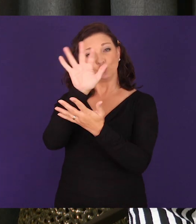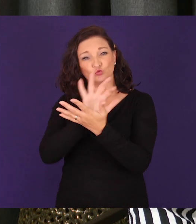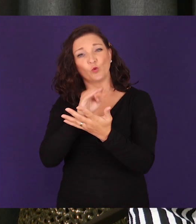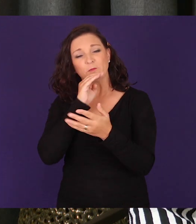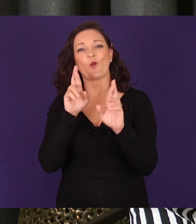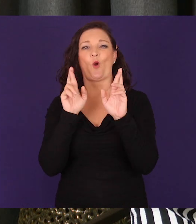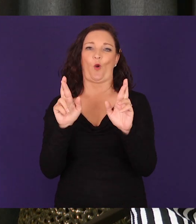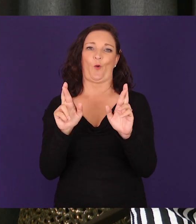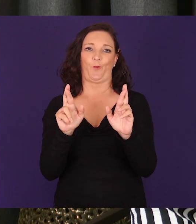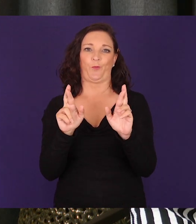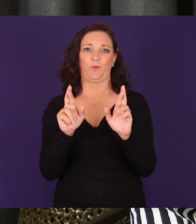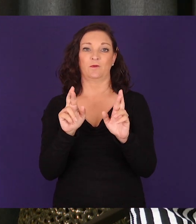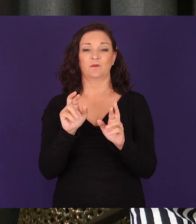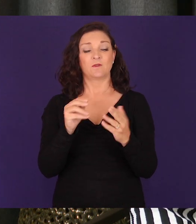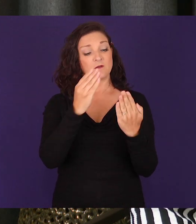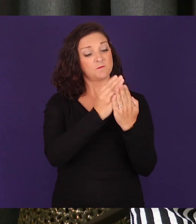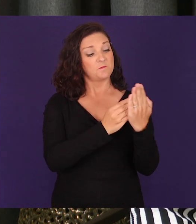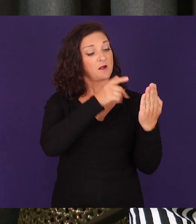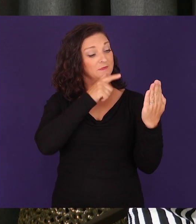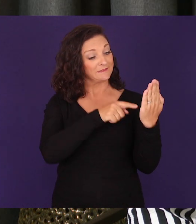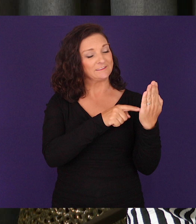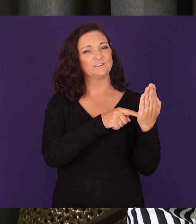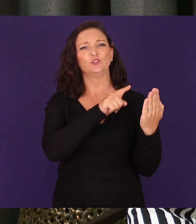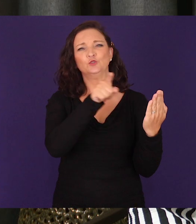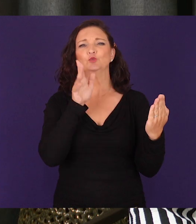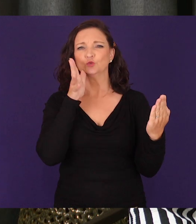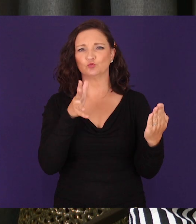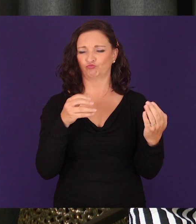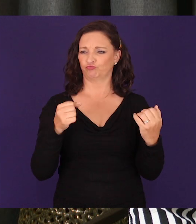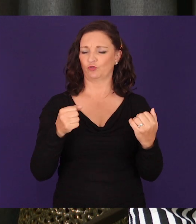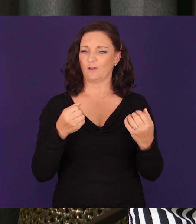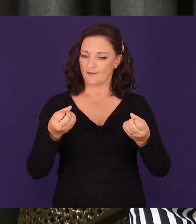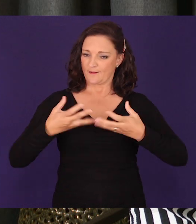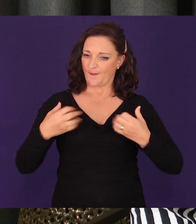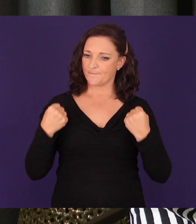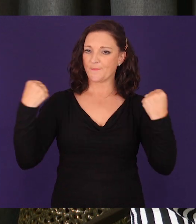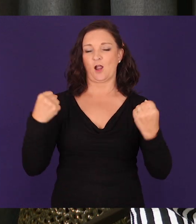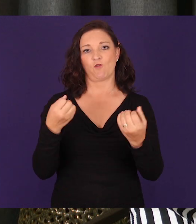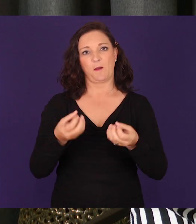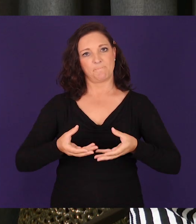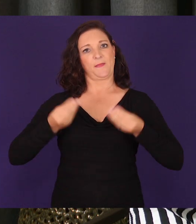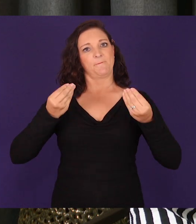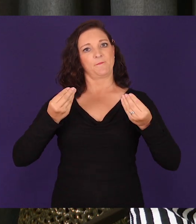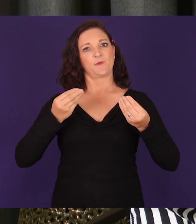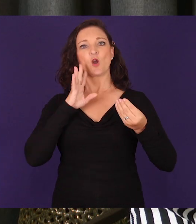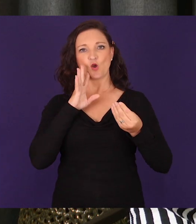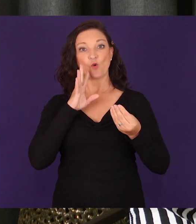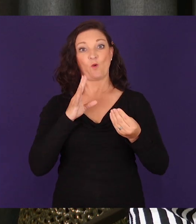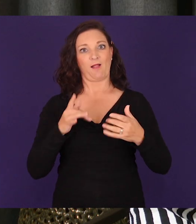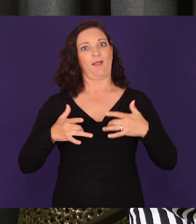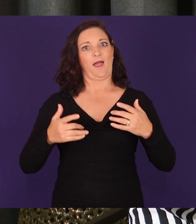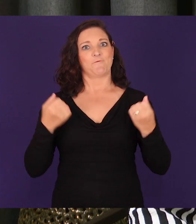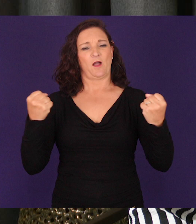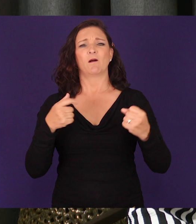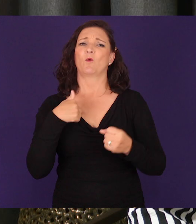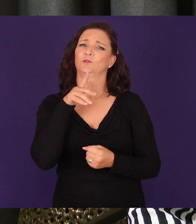sê, selfs in hulle ouderdom sal die regverdige nog toeneem in krag. Hulle sal fris en lewenskragtig wees. En ek